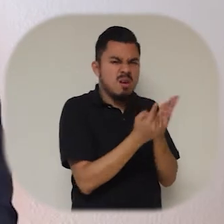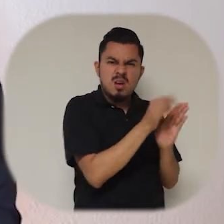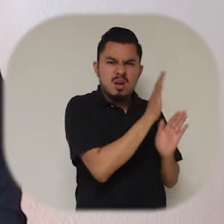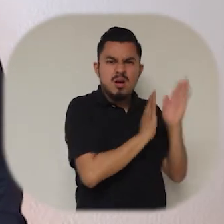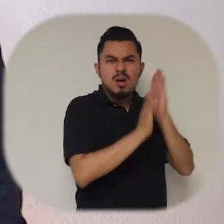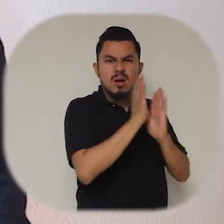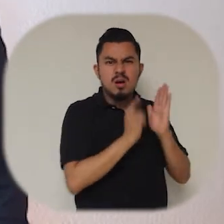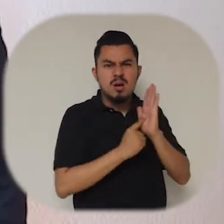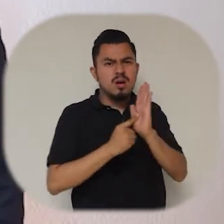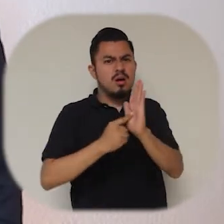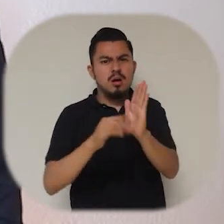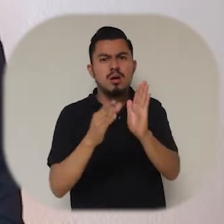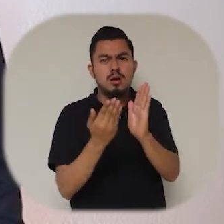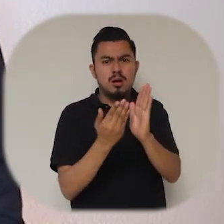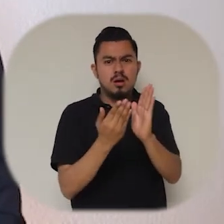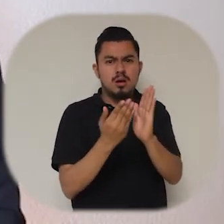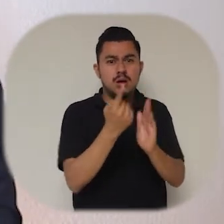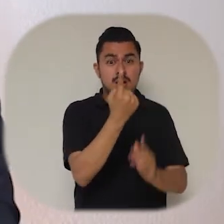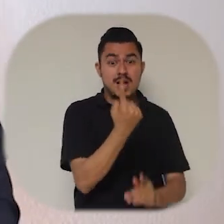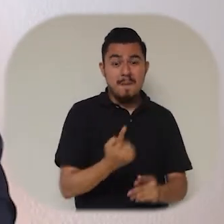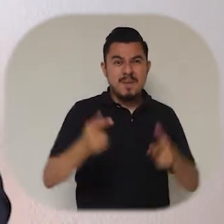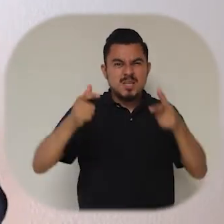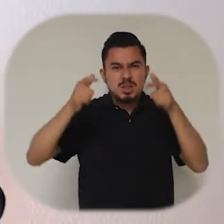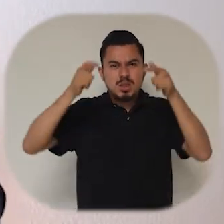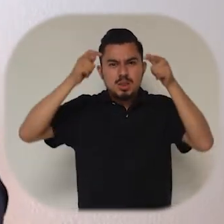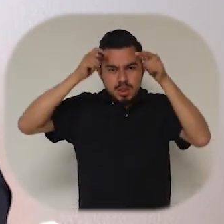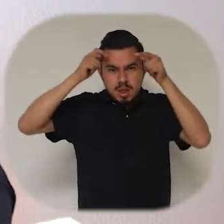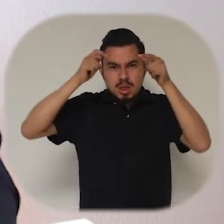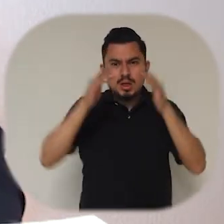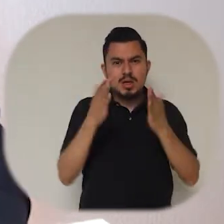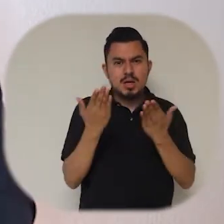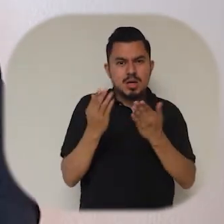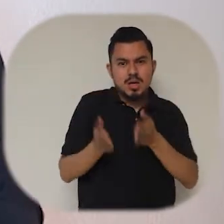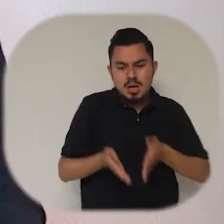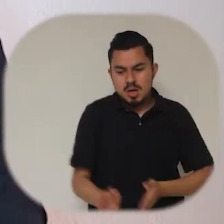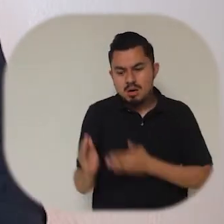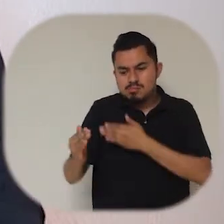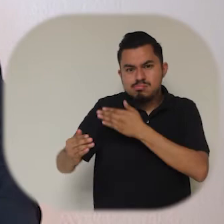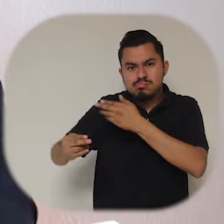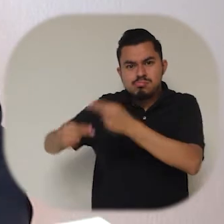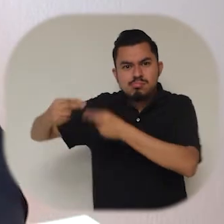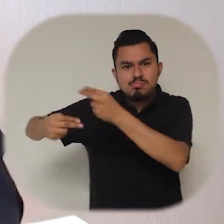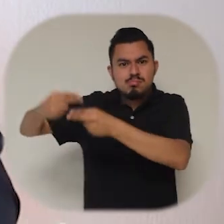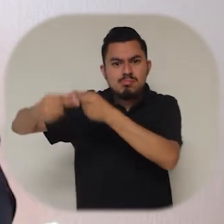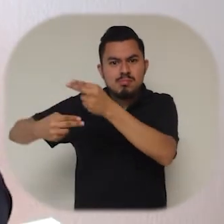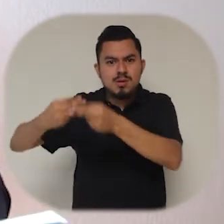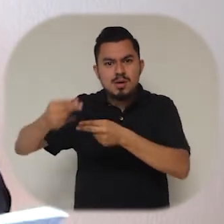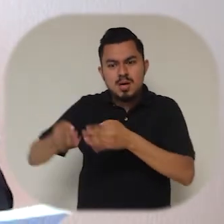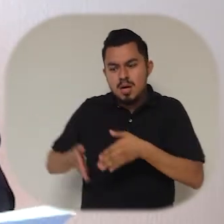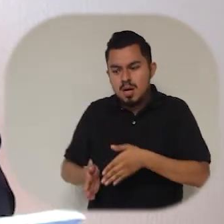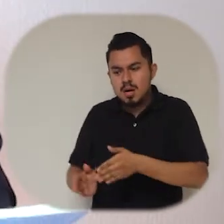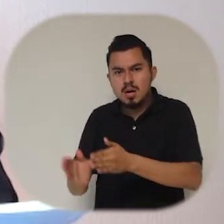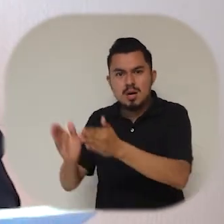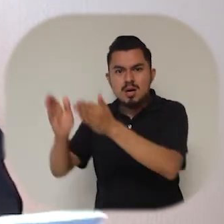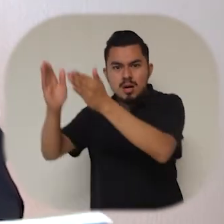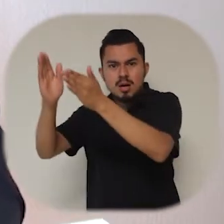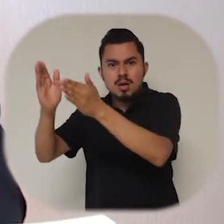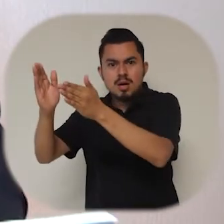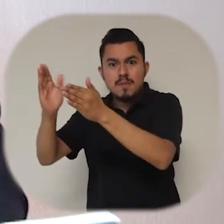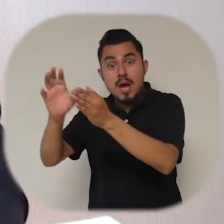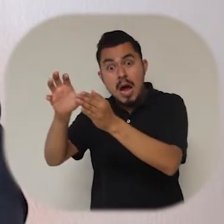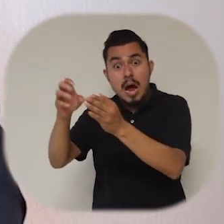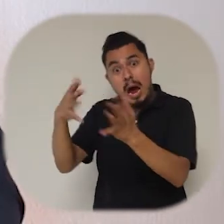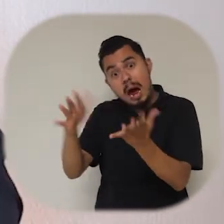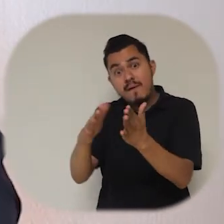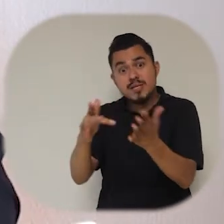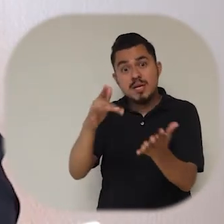행한 올바른 왕이 일어나면 나라가 산다는 것이죠. 아사, 여호사밧, 요아스, 히스기야, 요시야 등